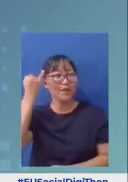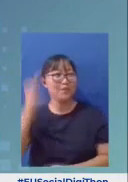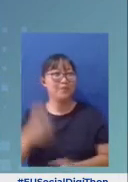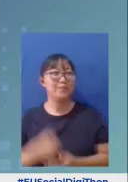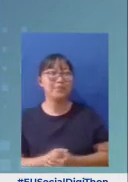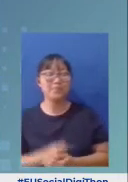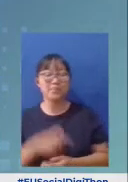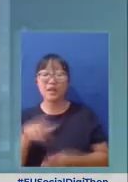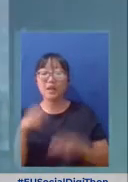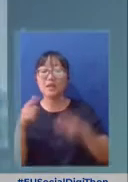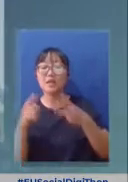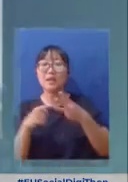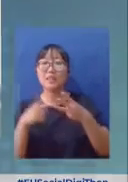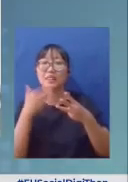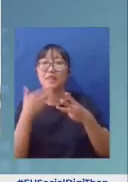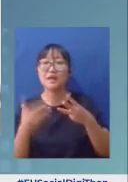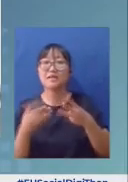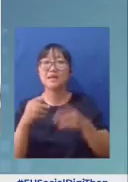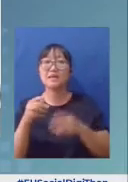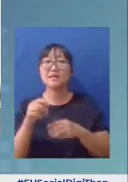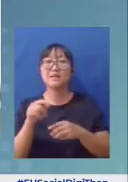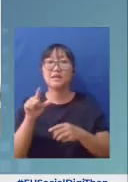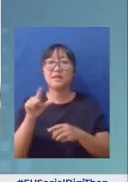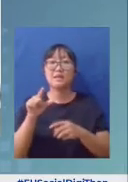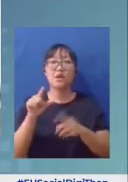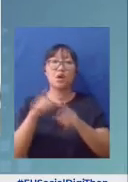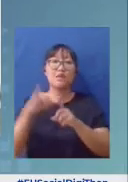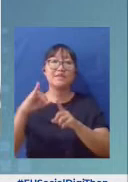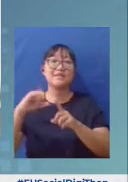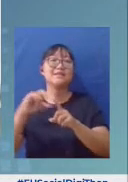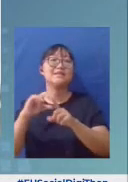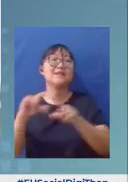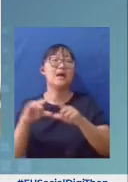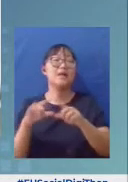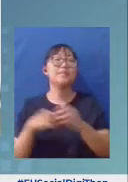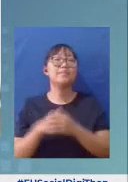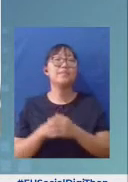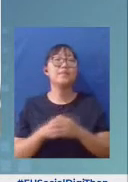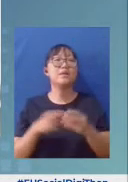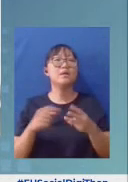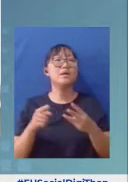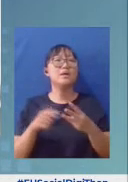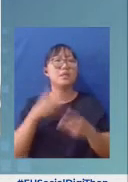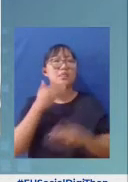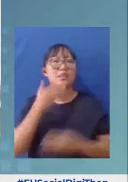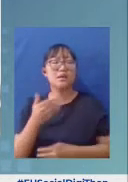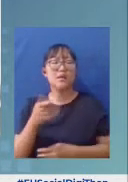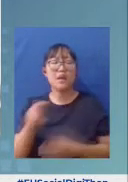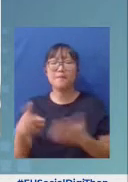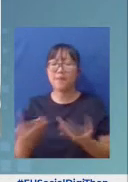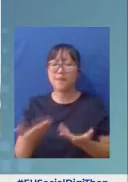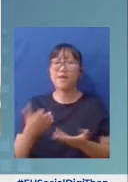Kotidia. Selamat sore Kak, izin bertanya kepada Ibu Diana, bagaimana dengan anak yang terkena